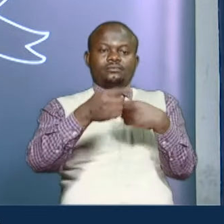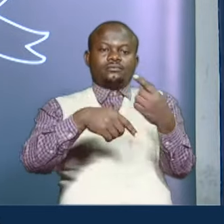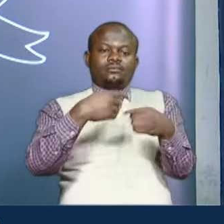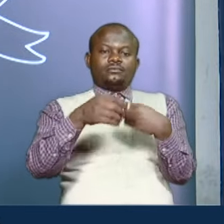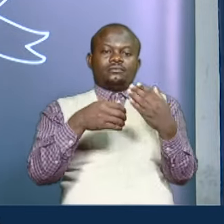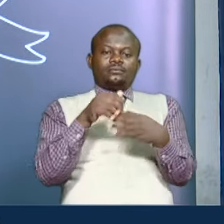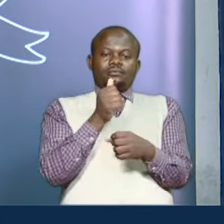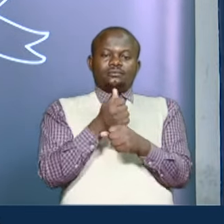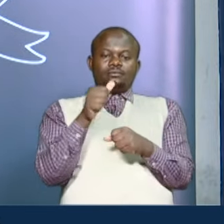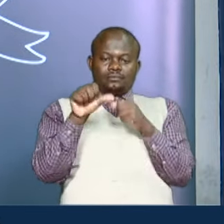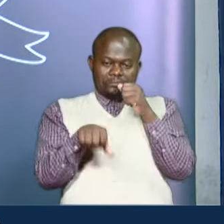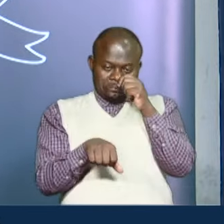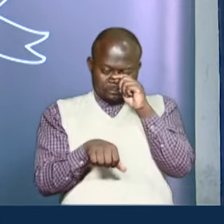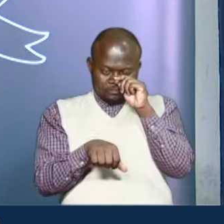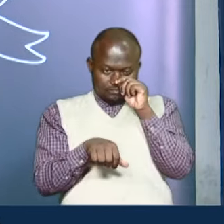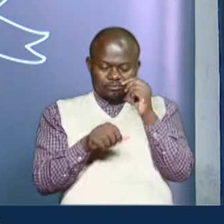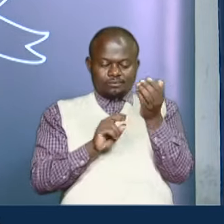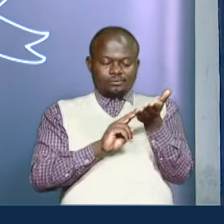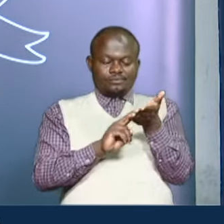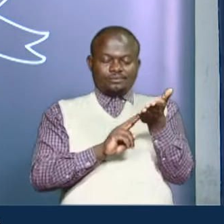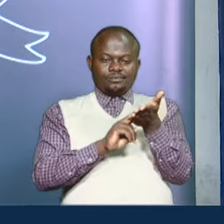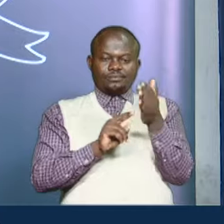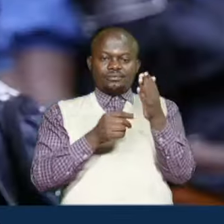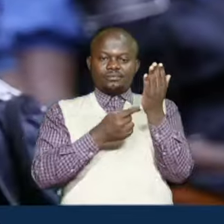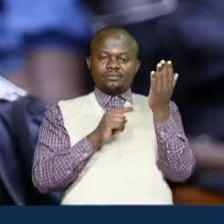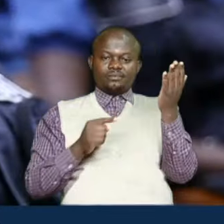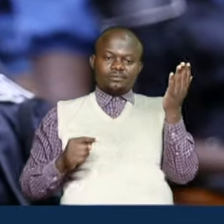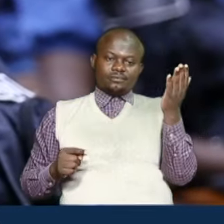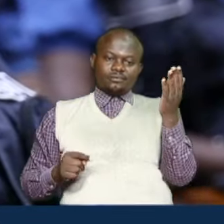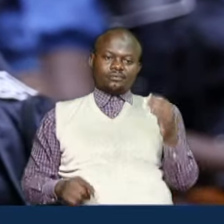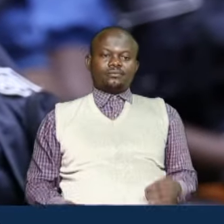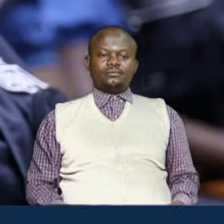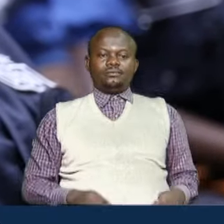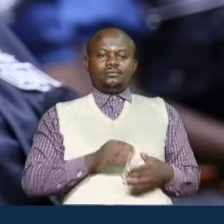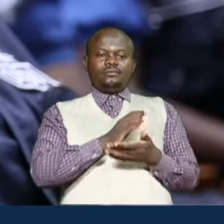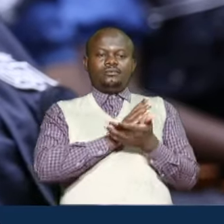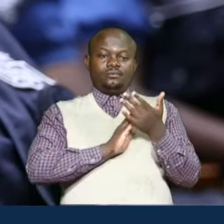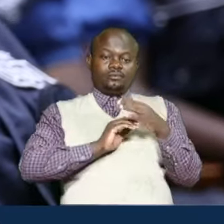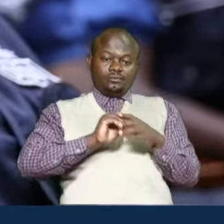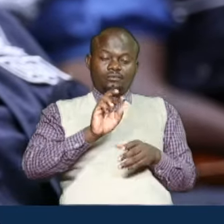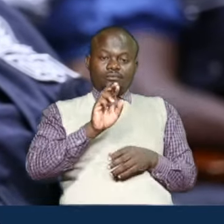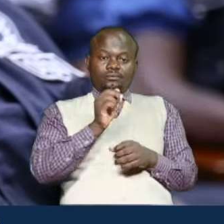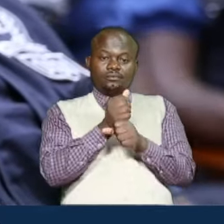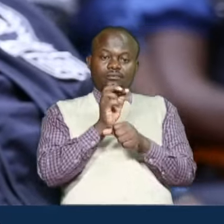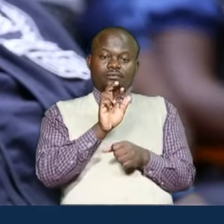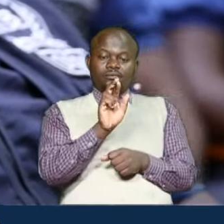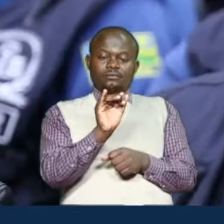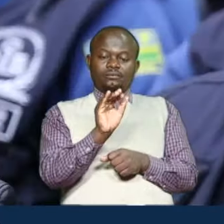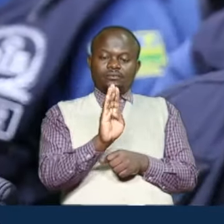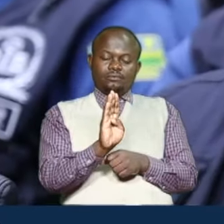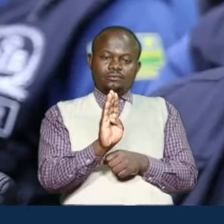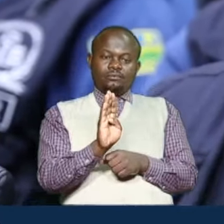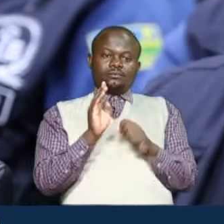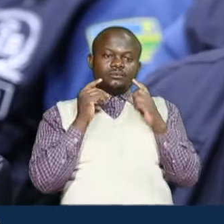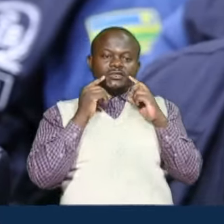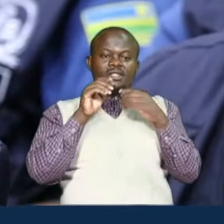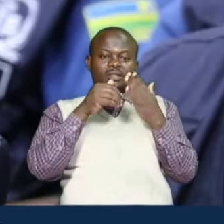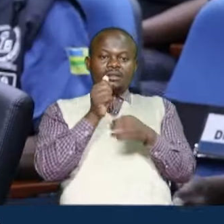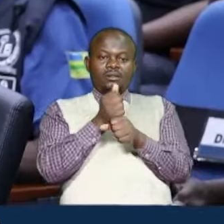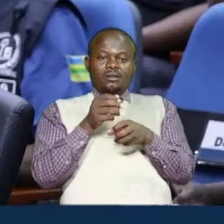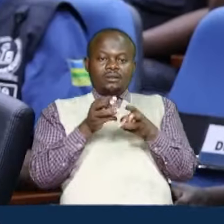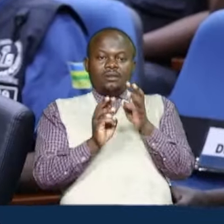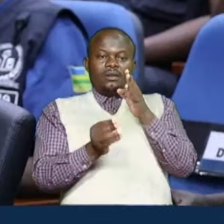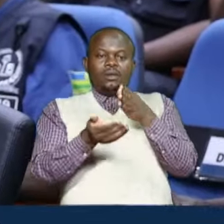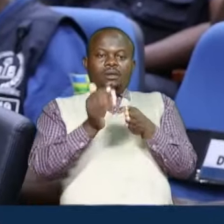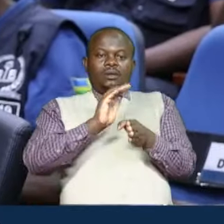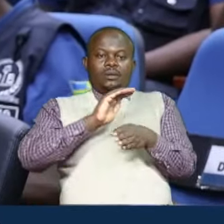ubugizi bwa nayo bakoresheje iryo koranabuhanga. Bamwe mu bagenzacyaha bitabiriye inama bavuze ko gukora kinyamwuga no gushyira